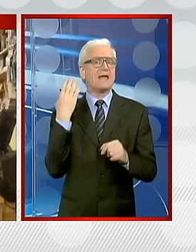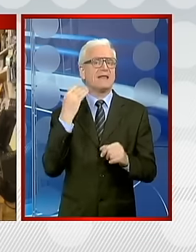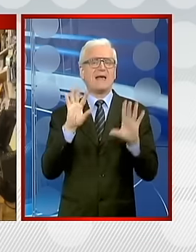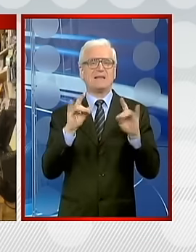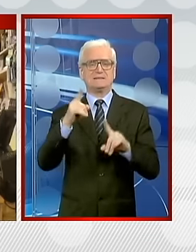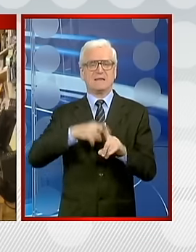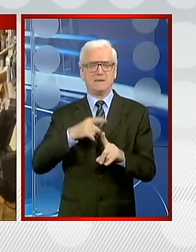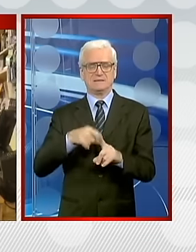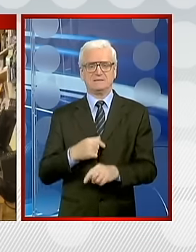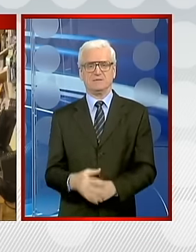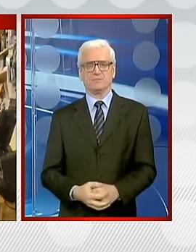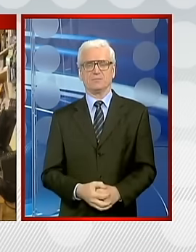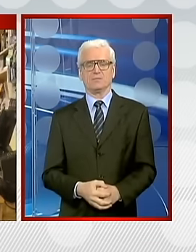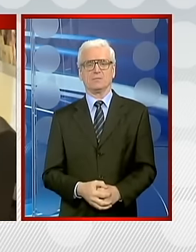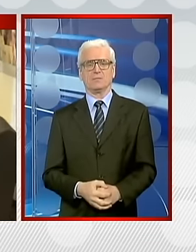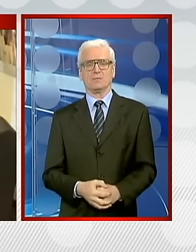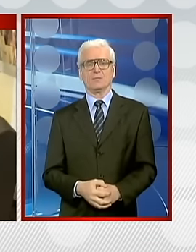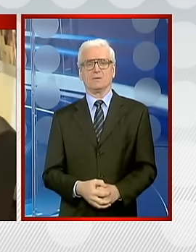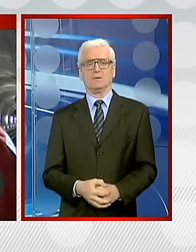meseci.